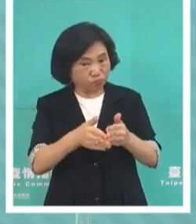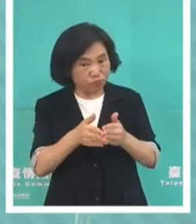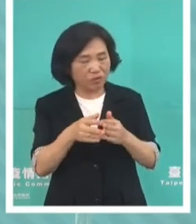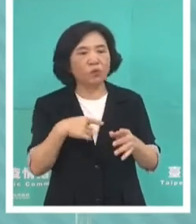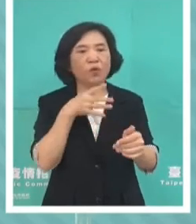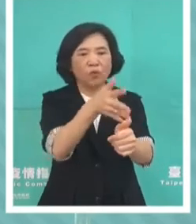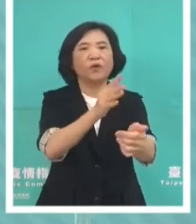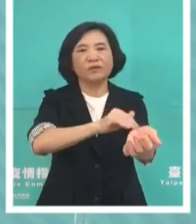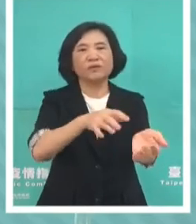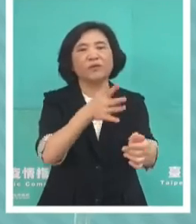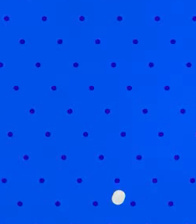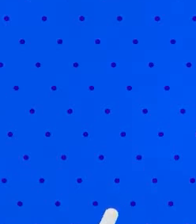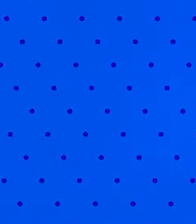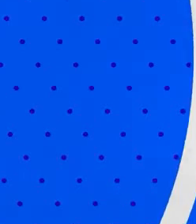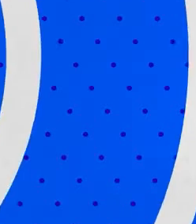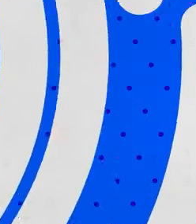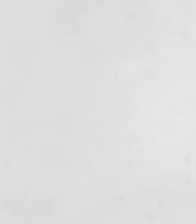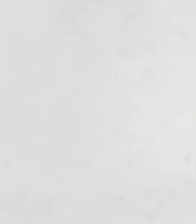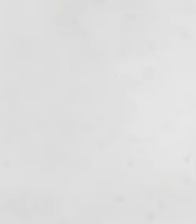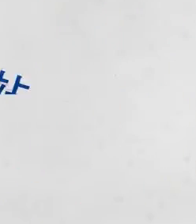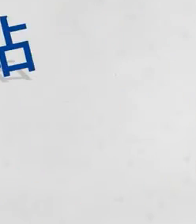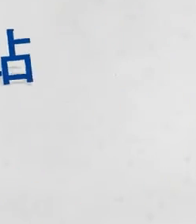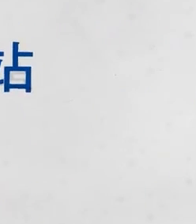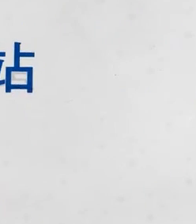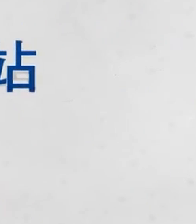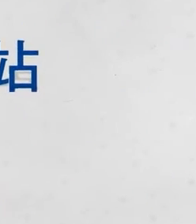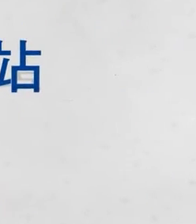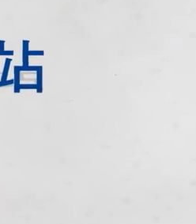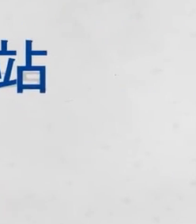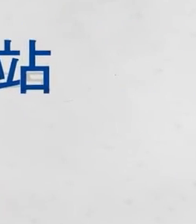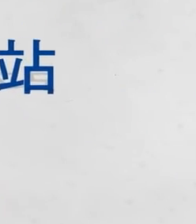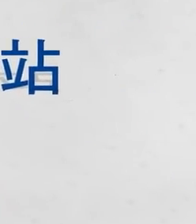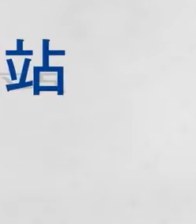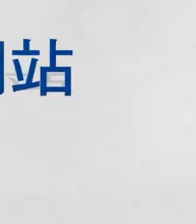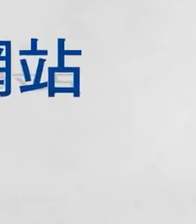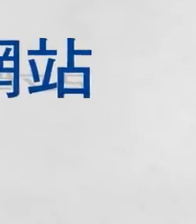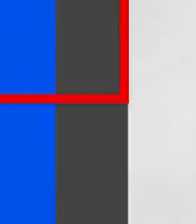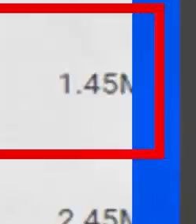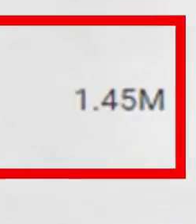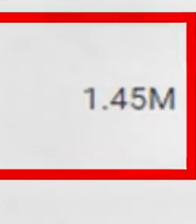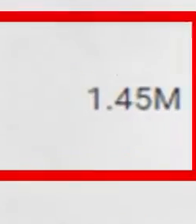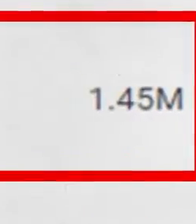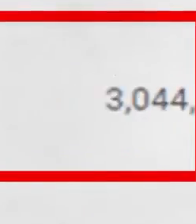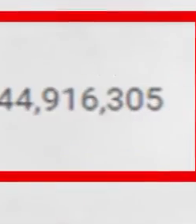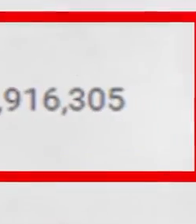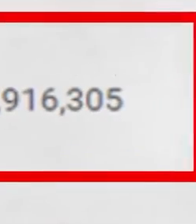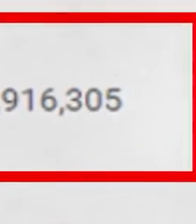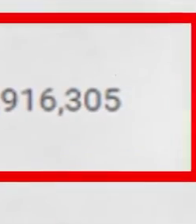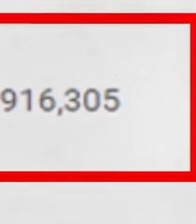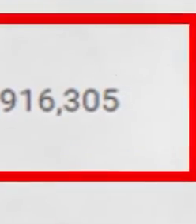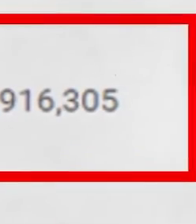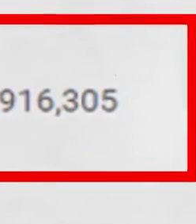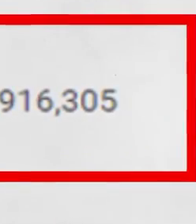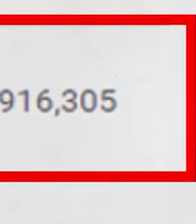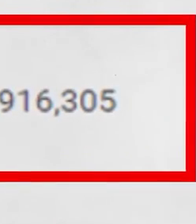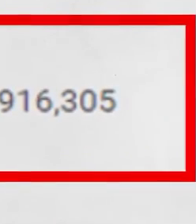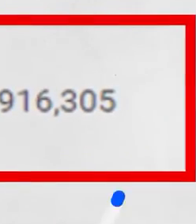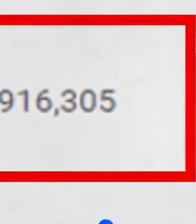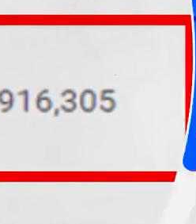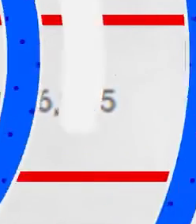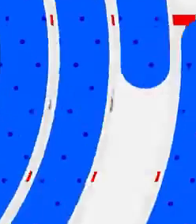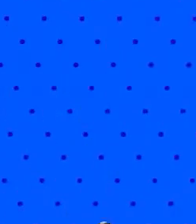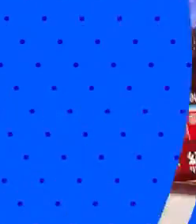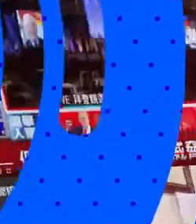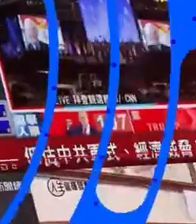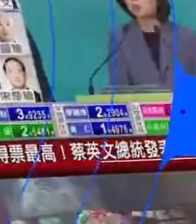我想以上做这样的说明。 三立新闻网，台湾前三大新闻网站，影片累积观看数超过